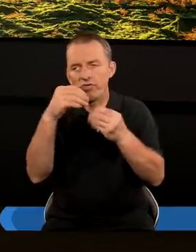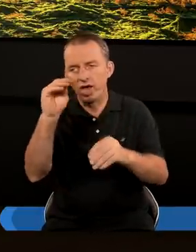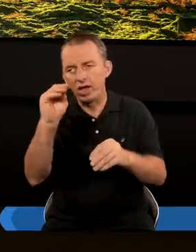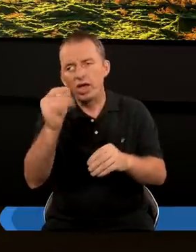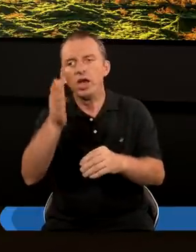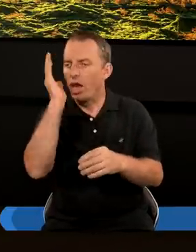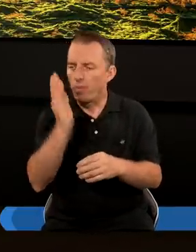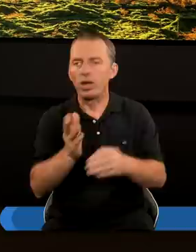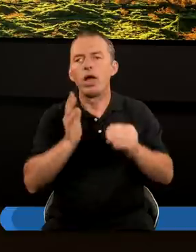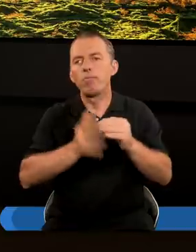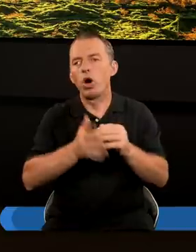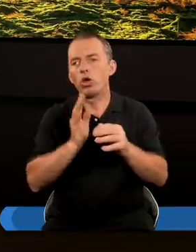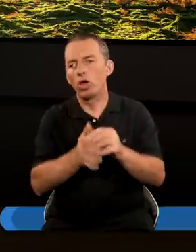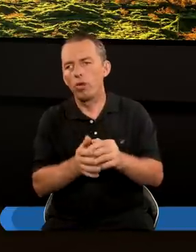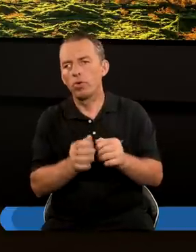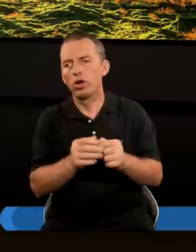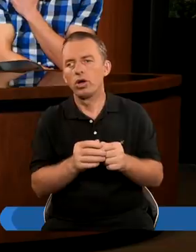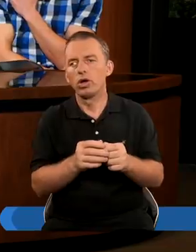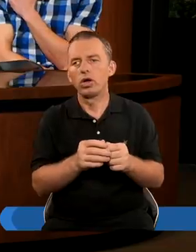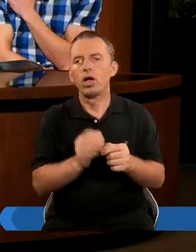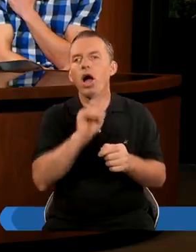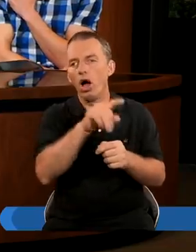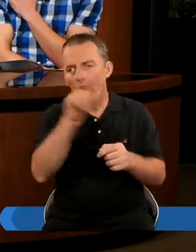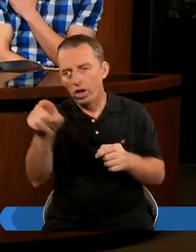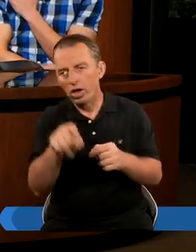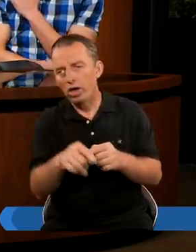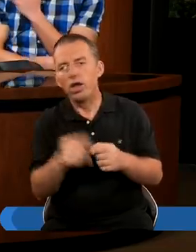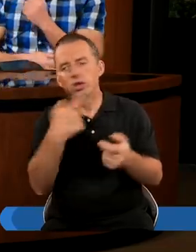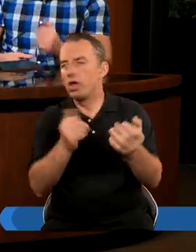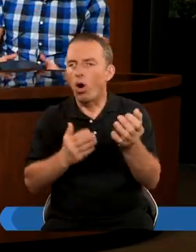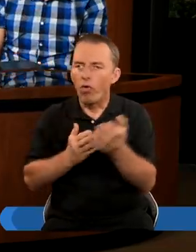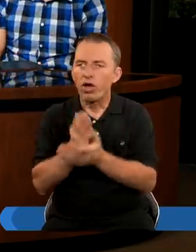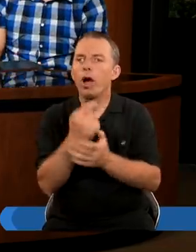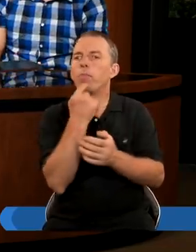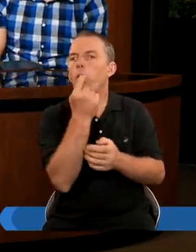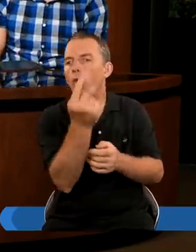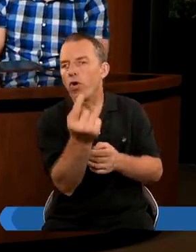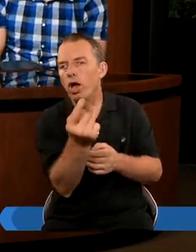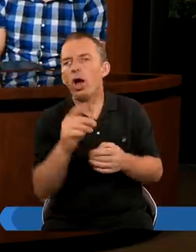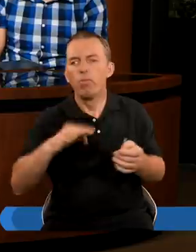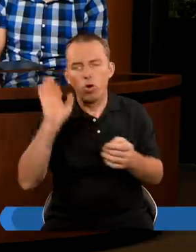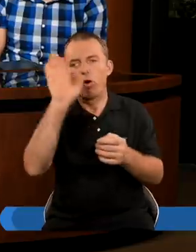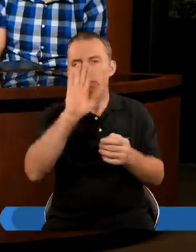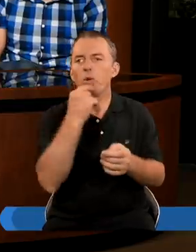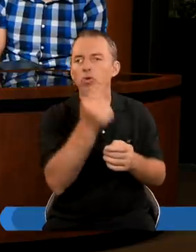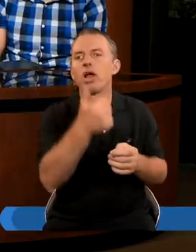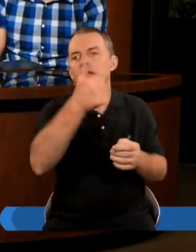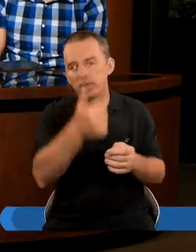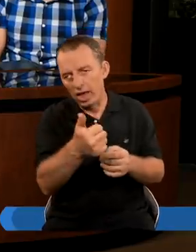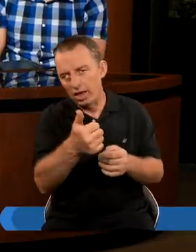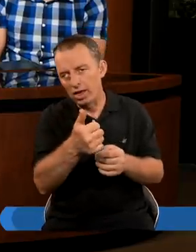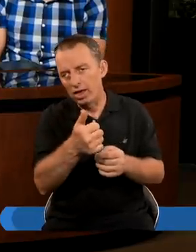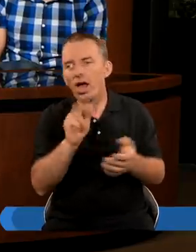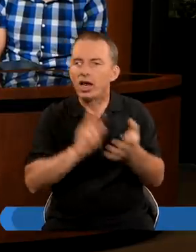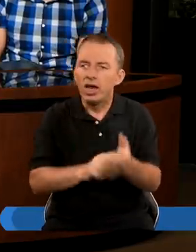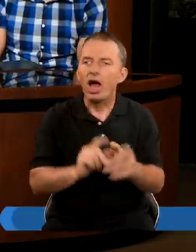Prawda? Już nigdy więcej nie będzie potopu Oni mu uwierzyli A oni właśnie nie uwierzyli I powiedzieli Pan Bóg powiedział jedno